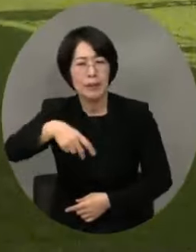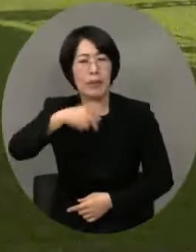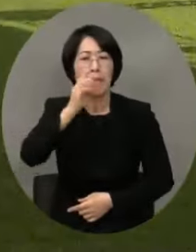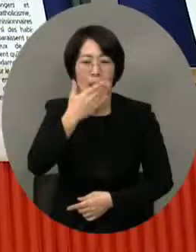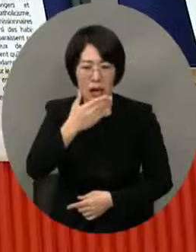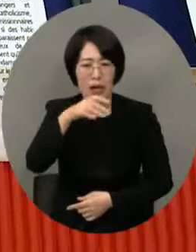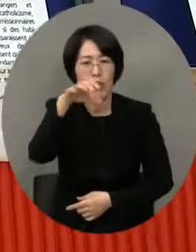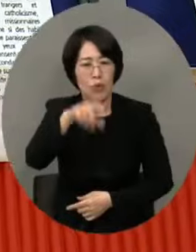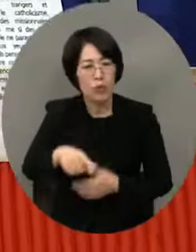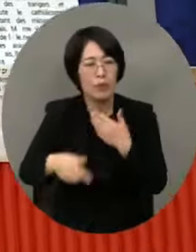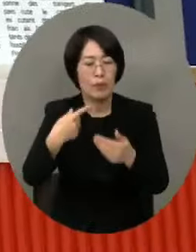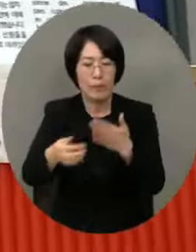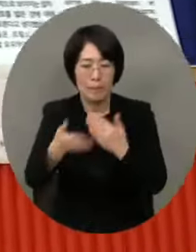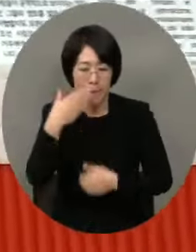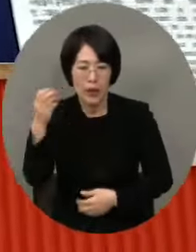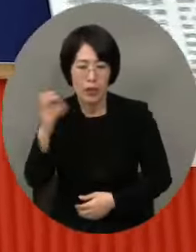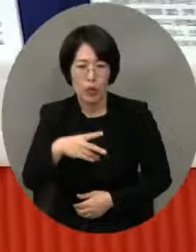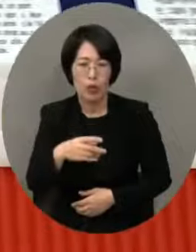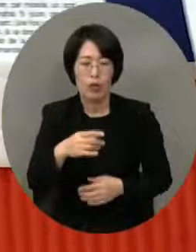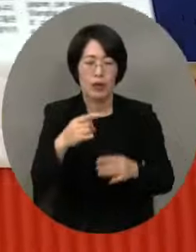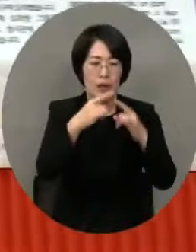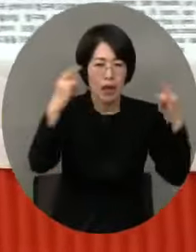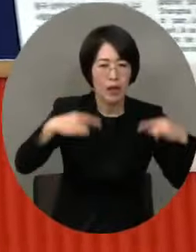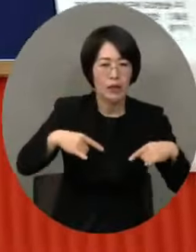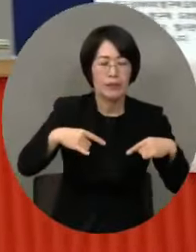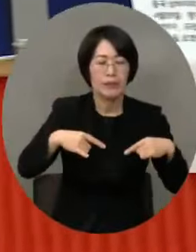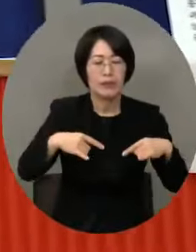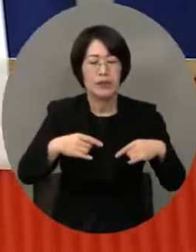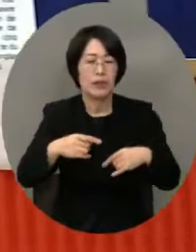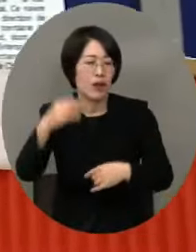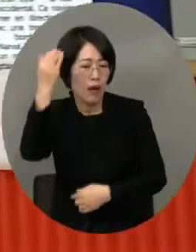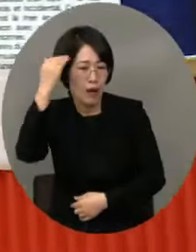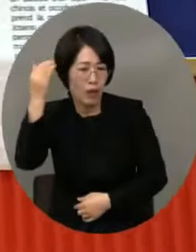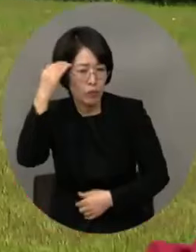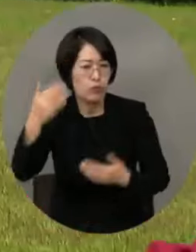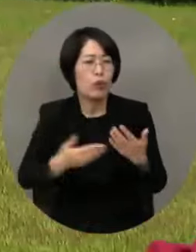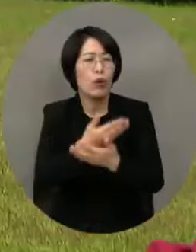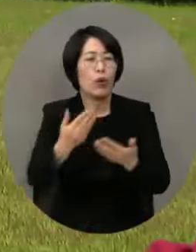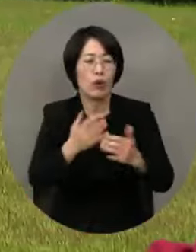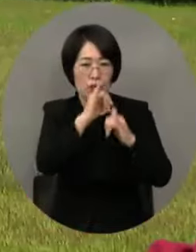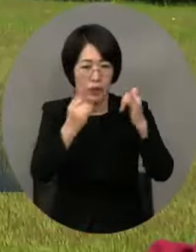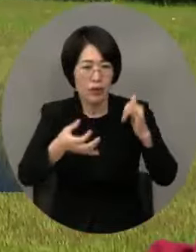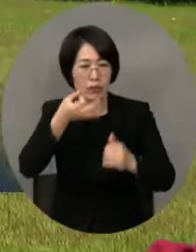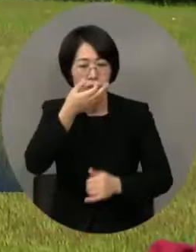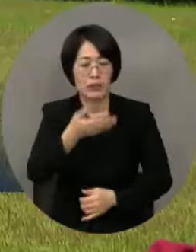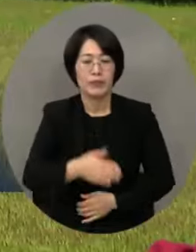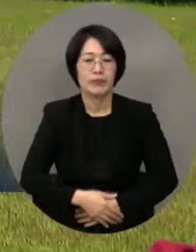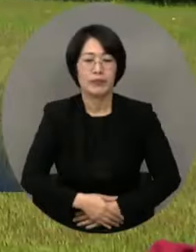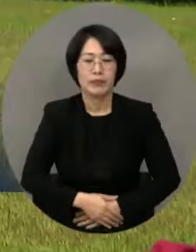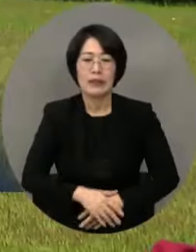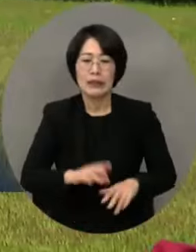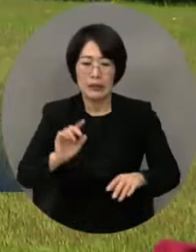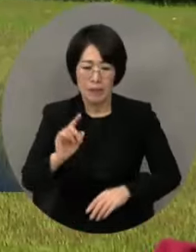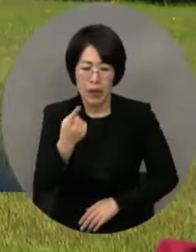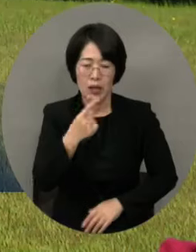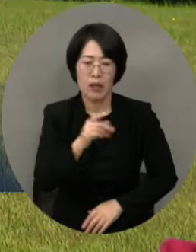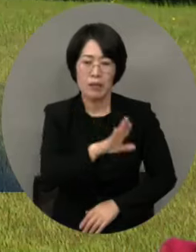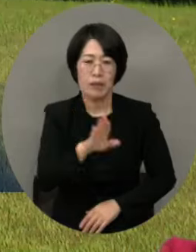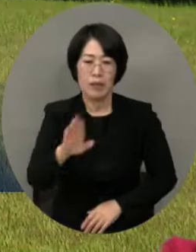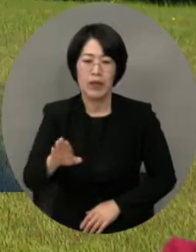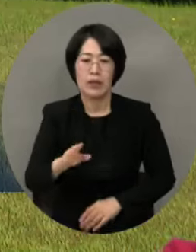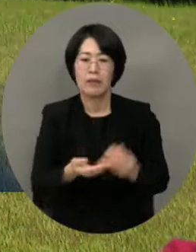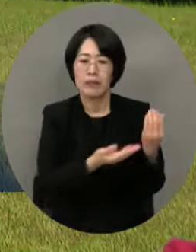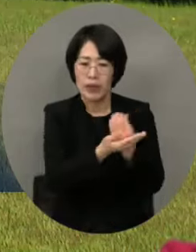꾸며집니다 또한 한불교류 역사를 조명하는 컨퍼런스도 열립니다 그걸 계기 해서 금도를 국제화